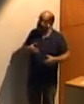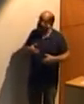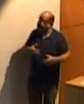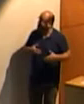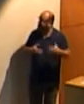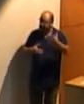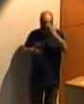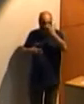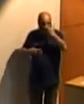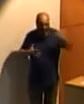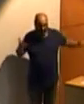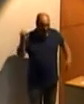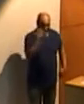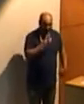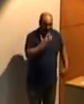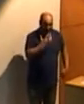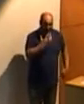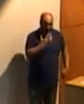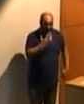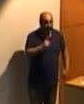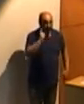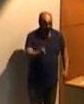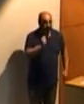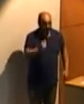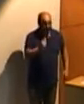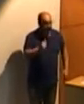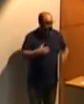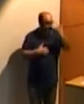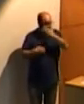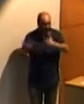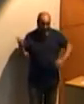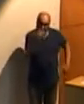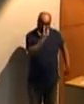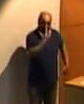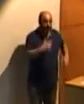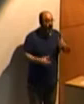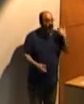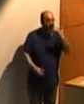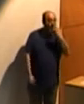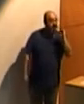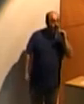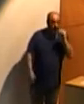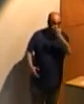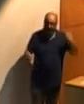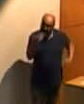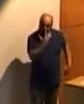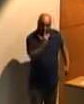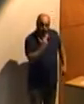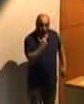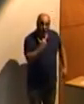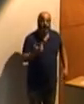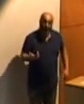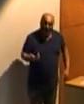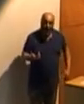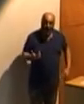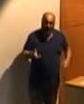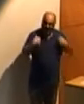telle ou telle partie de mon corps en lego attention c'est pas parce que je mets un lego rouge la pause illégaux bleus que le lego rouge va